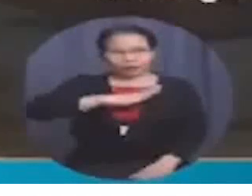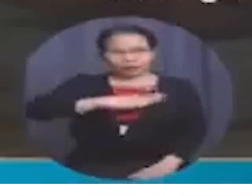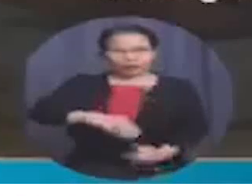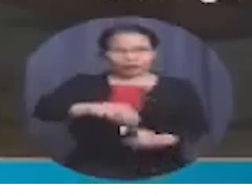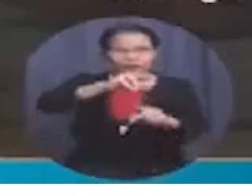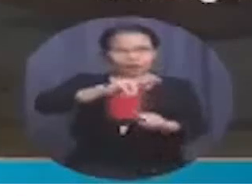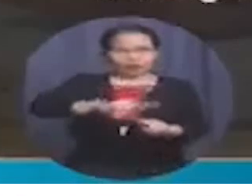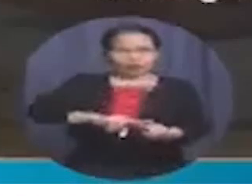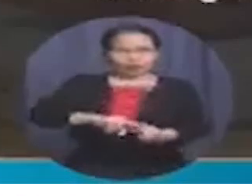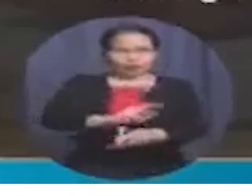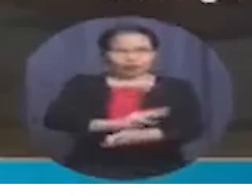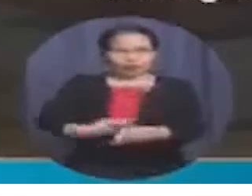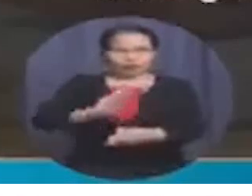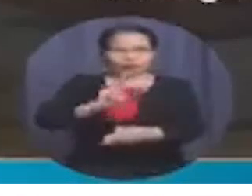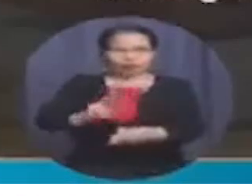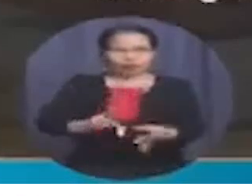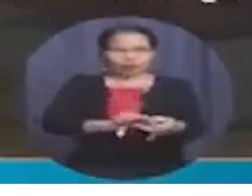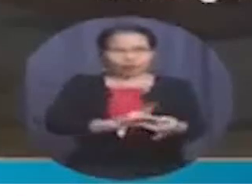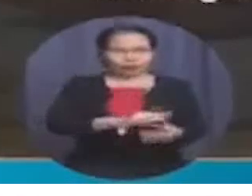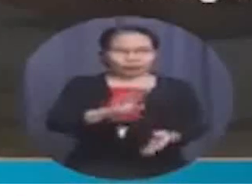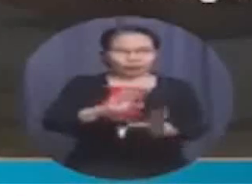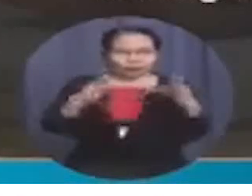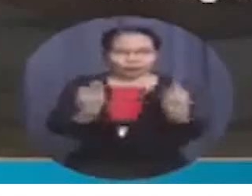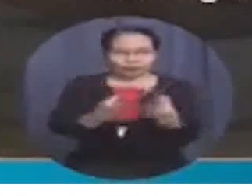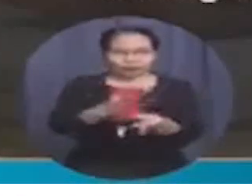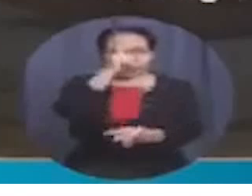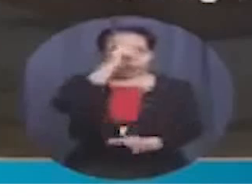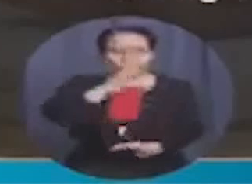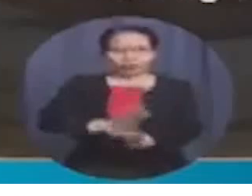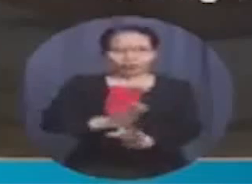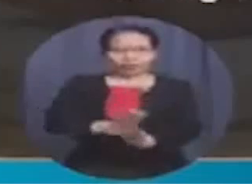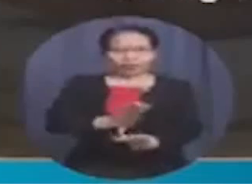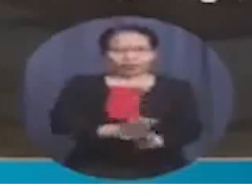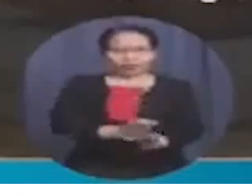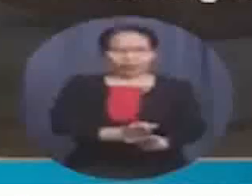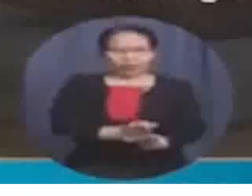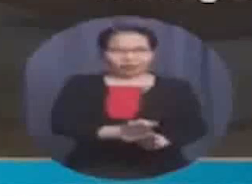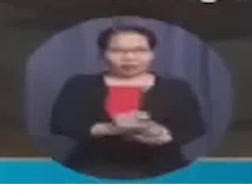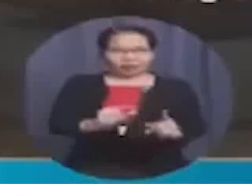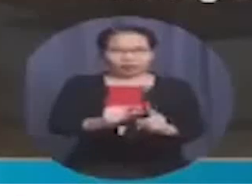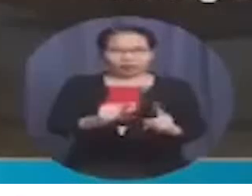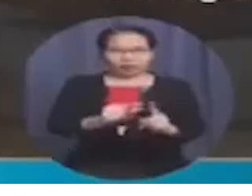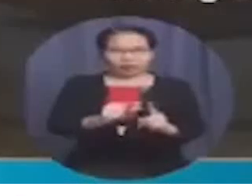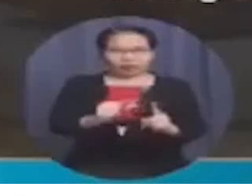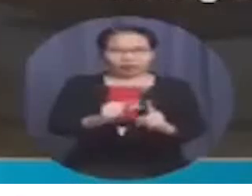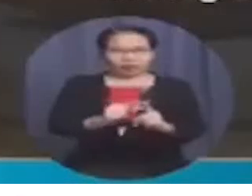lahat, at lalong-lalo na sa mga kasangbahay sa pananampalataya. Yung salita